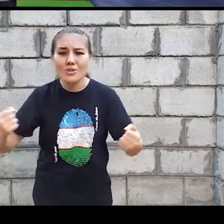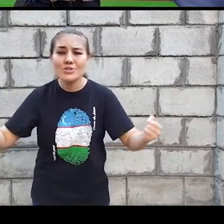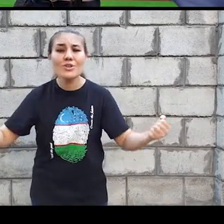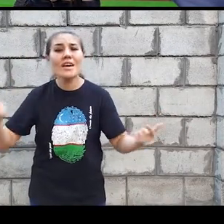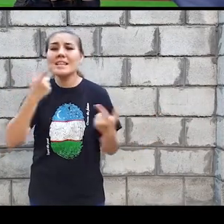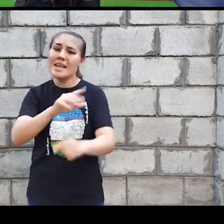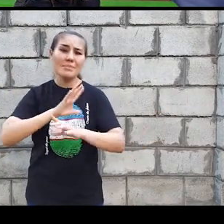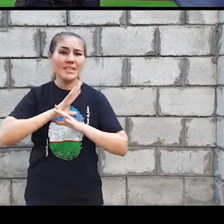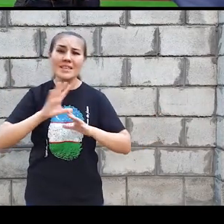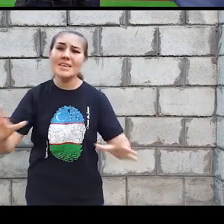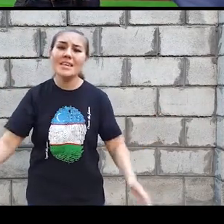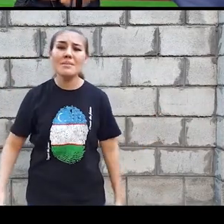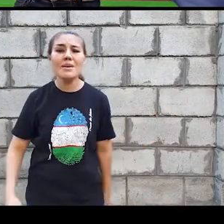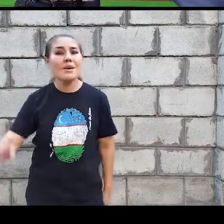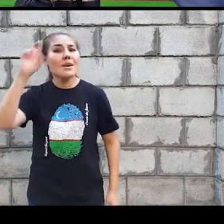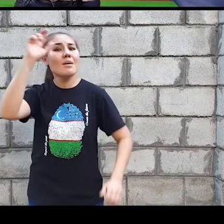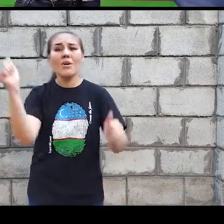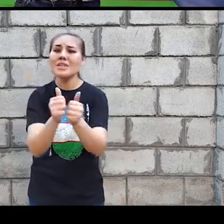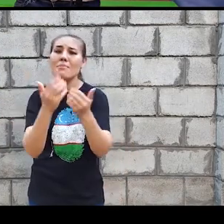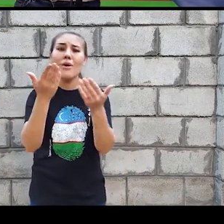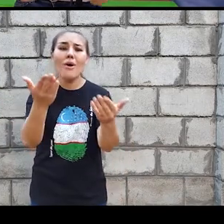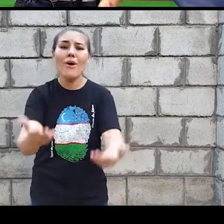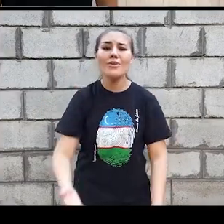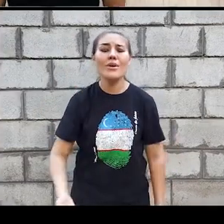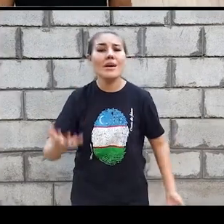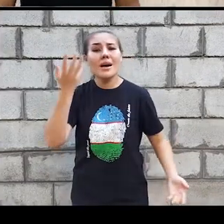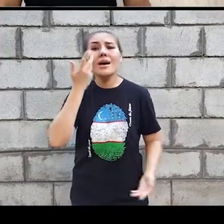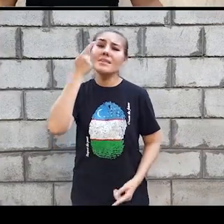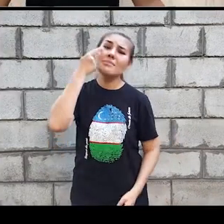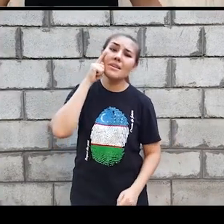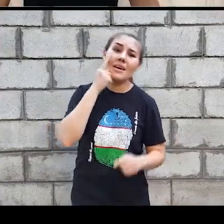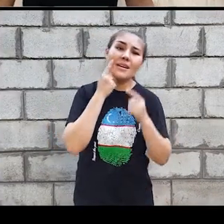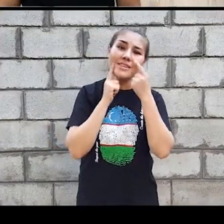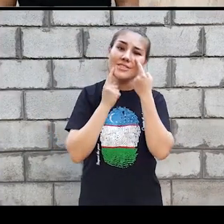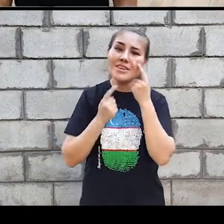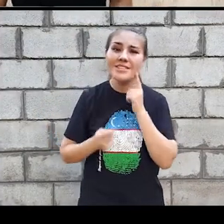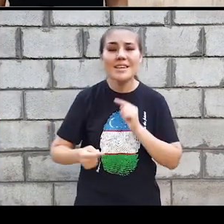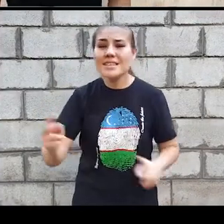ночью, где ты ни был, Бог с тобою. Когда